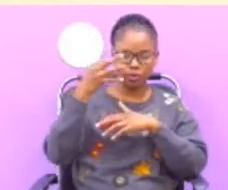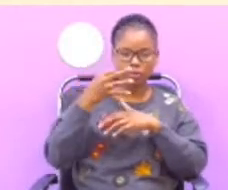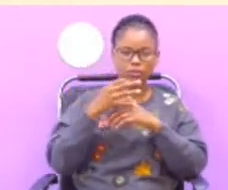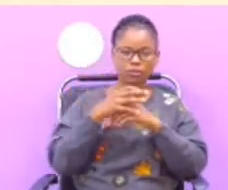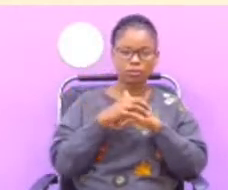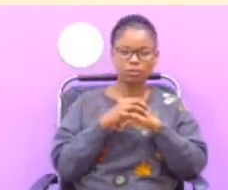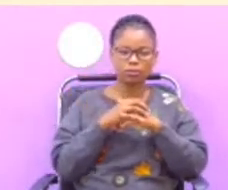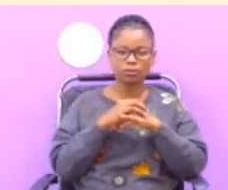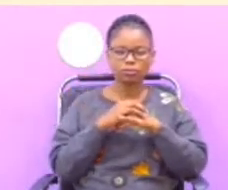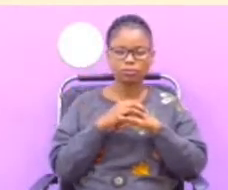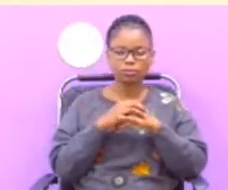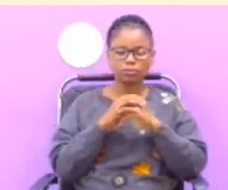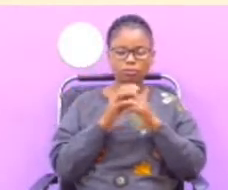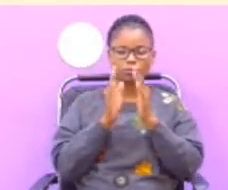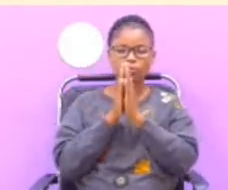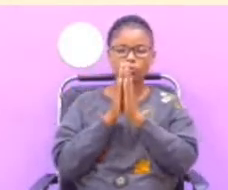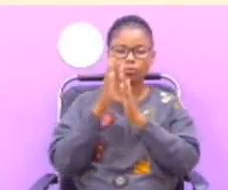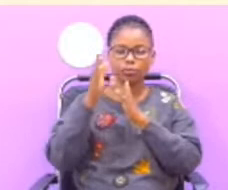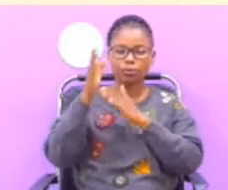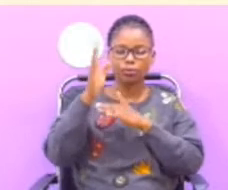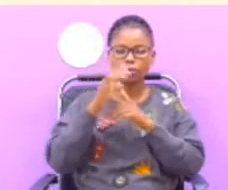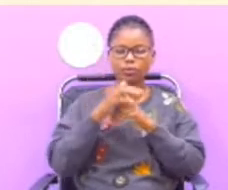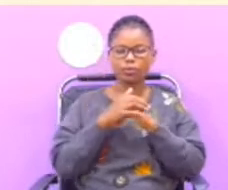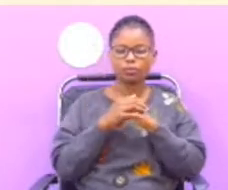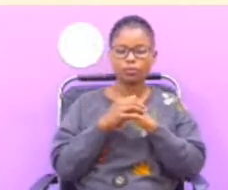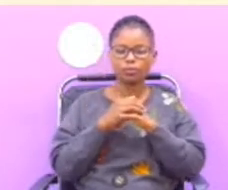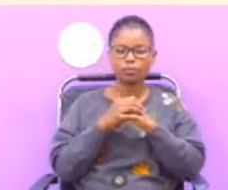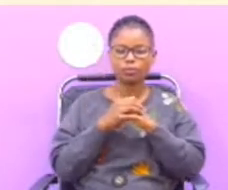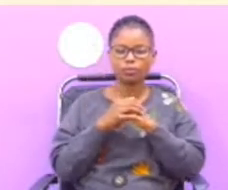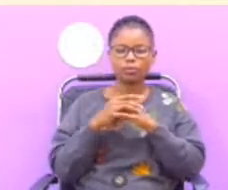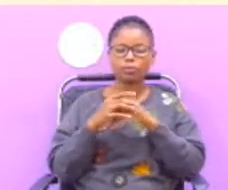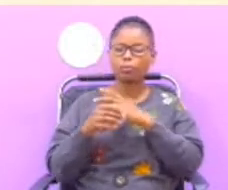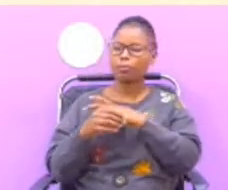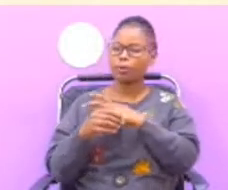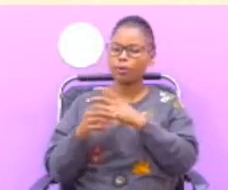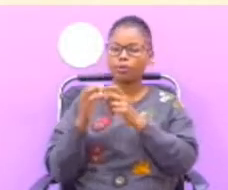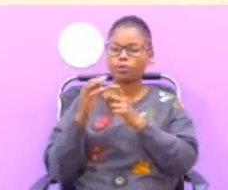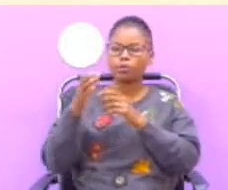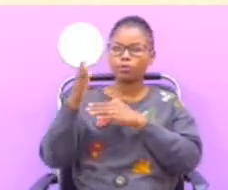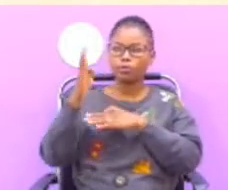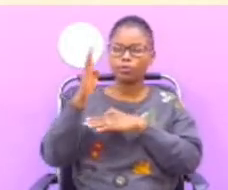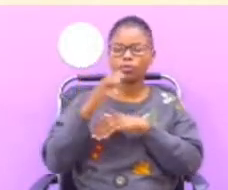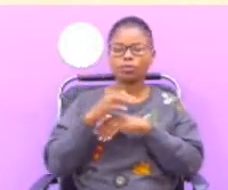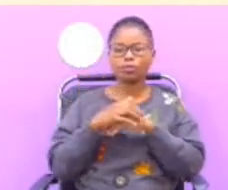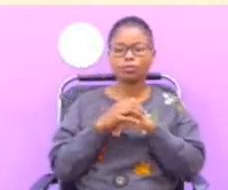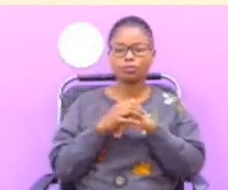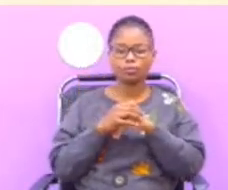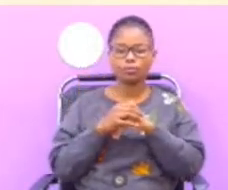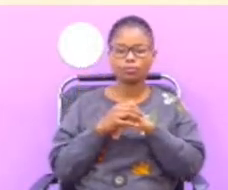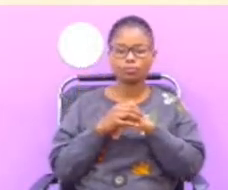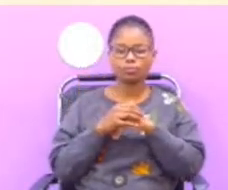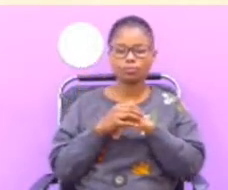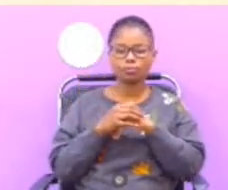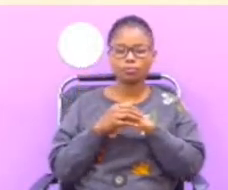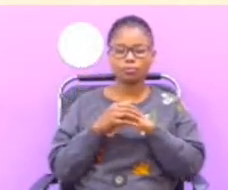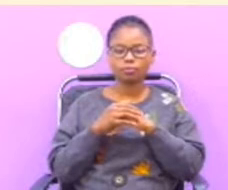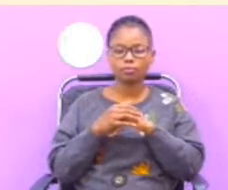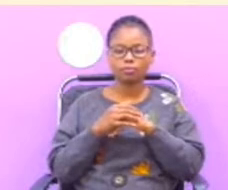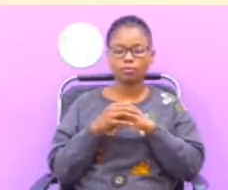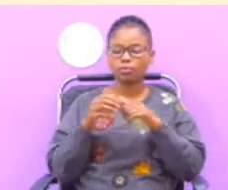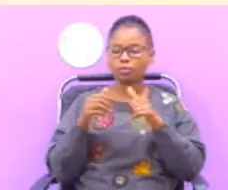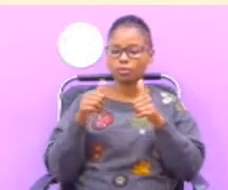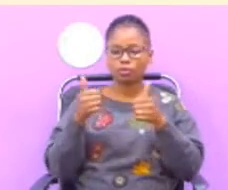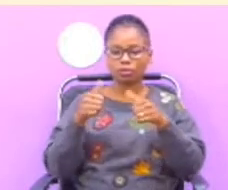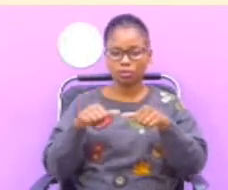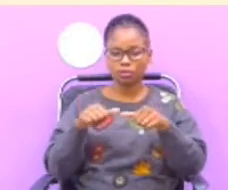bwana acibue sana ni hinya wa Ngai na hinya ũyũ wa Ngai gũtirĩ mũndũ